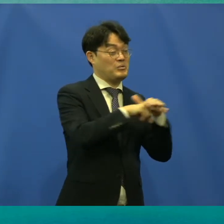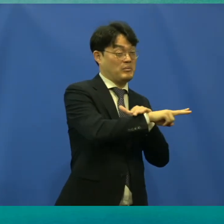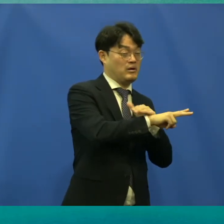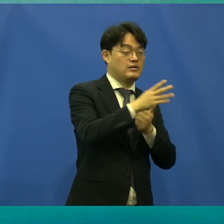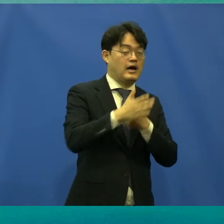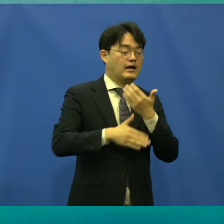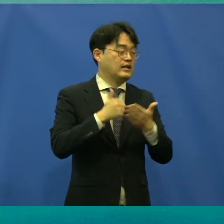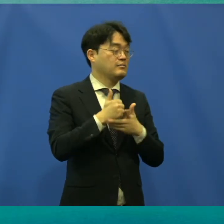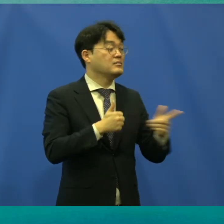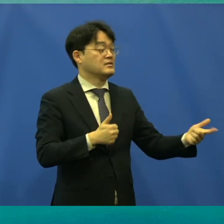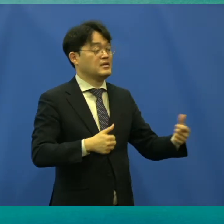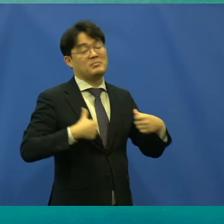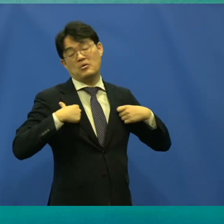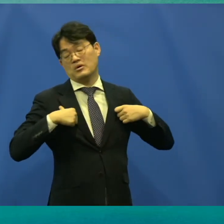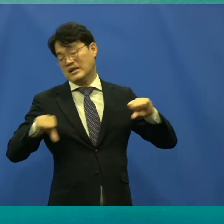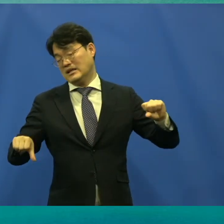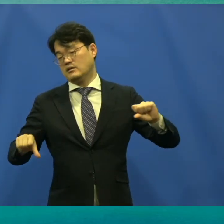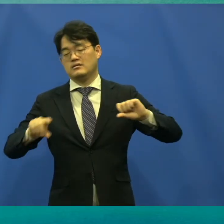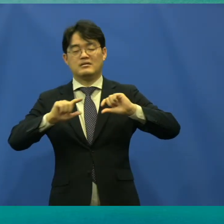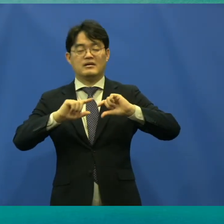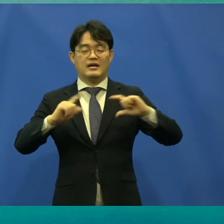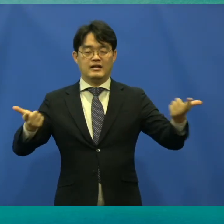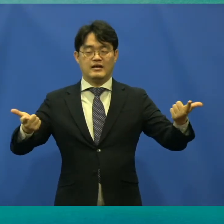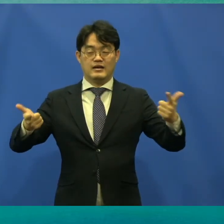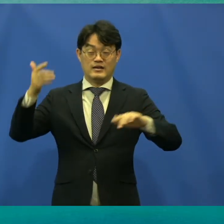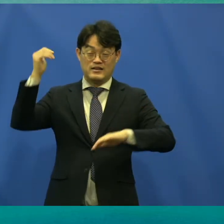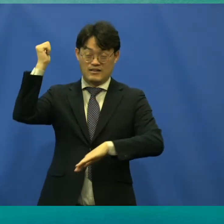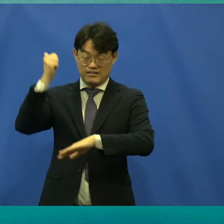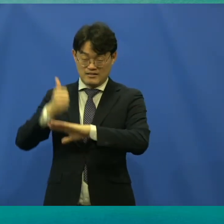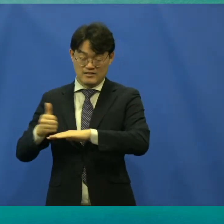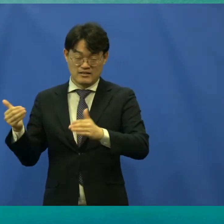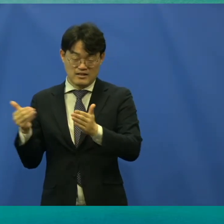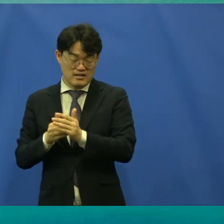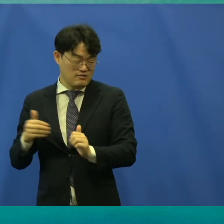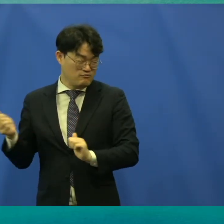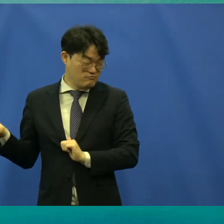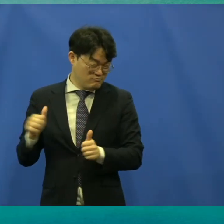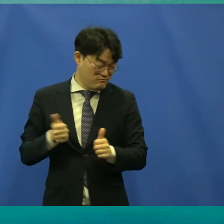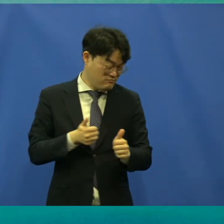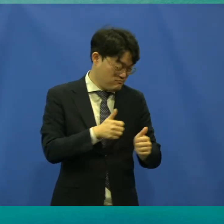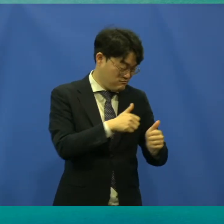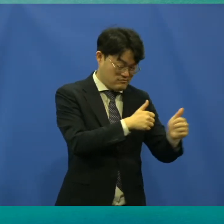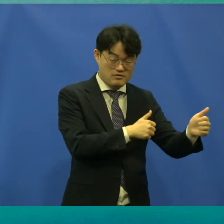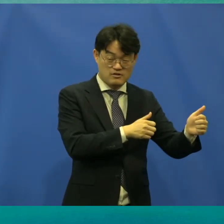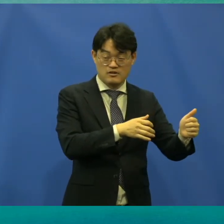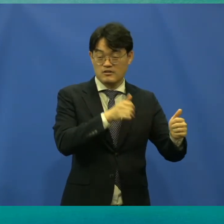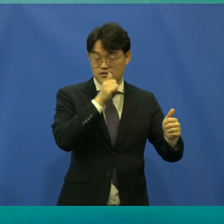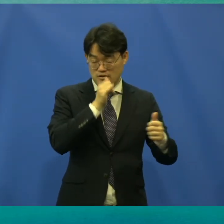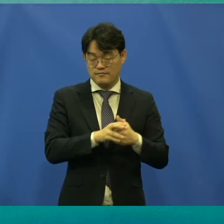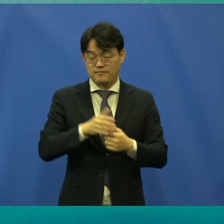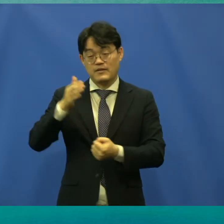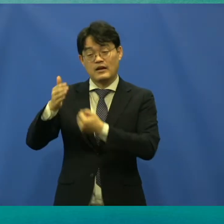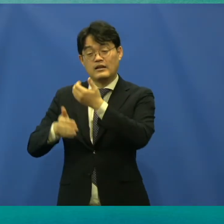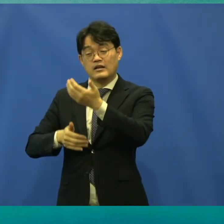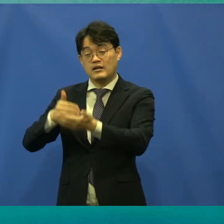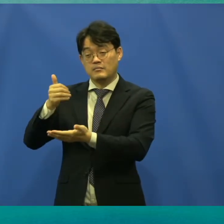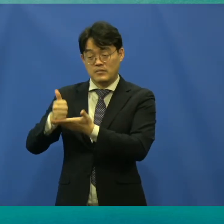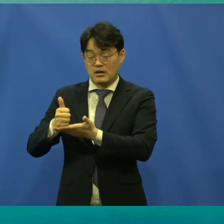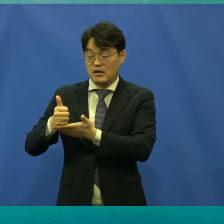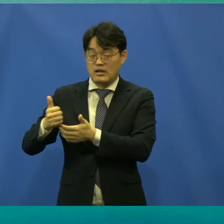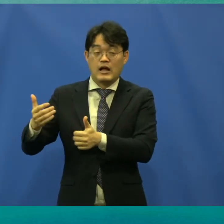계십니다. 도망을 멈추시고 하나님 앞에 항복하고 하나님 우리에게